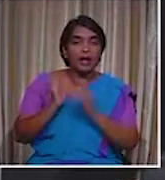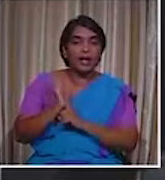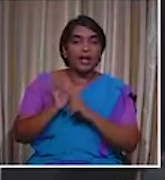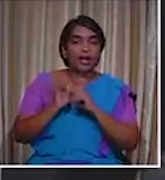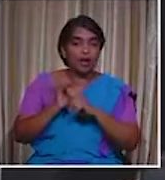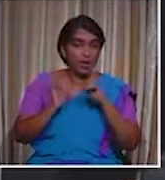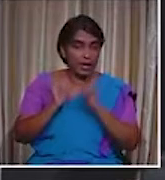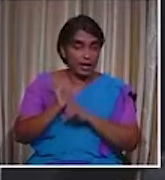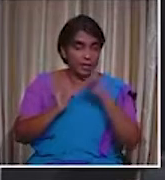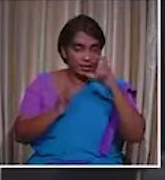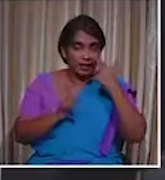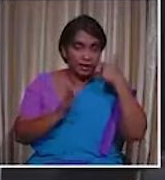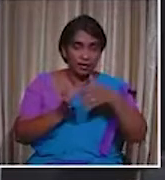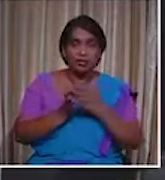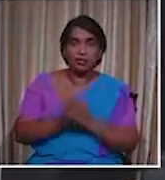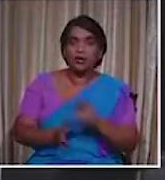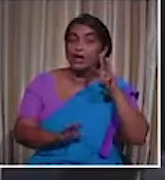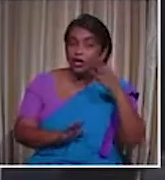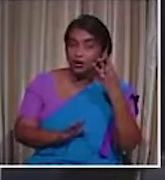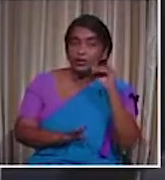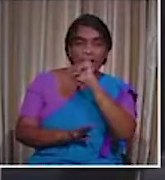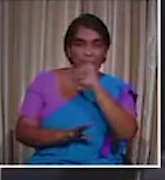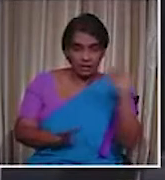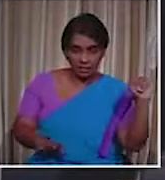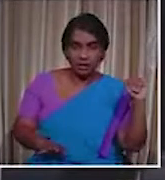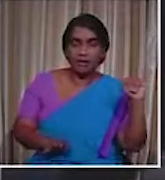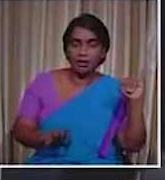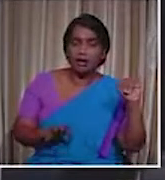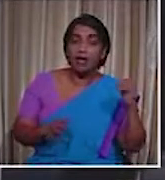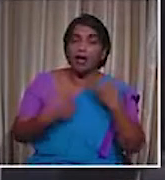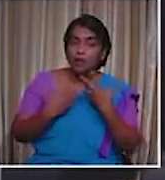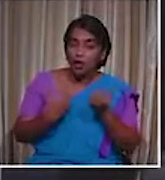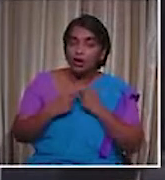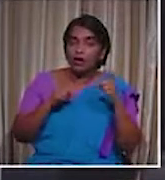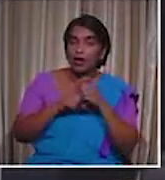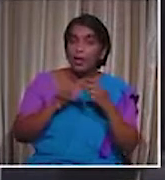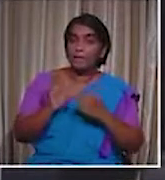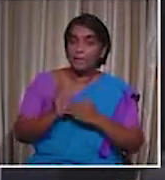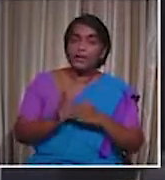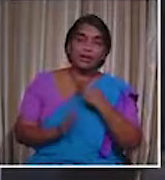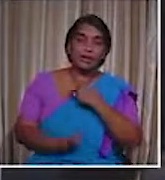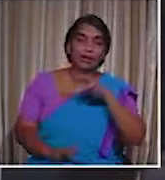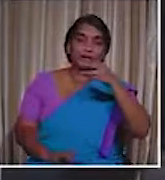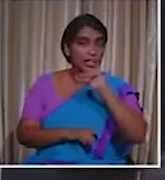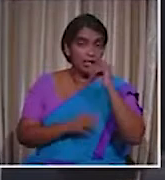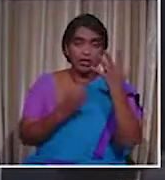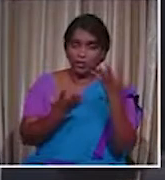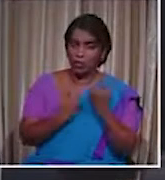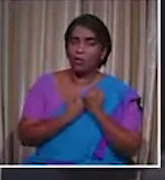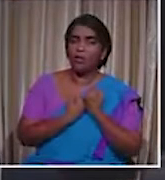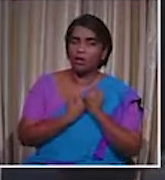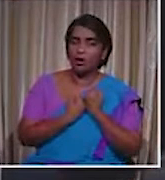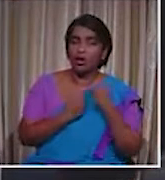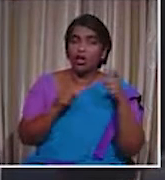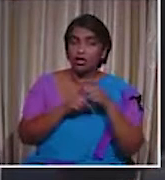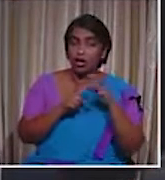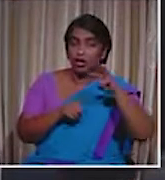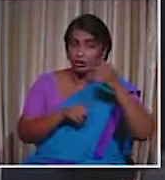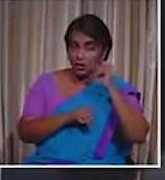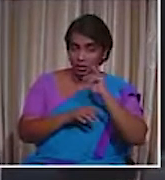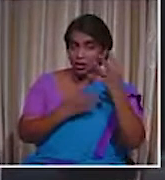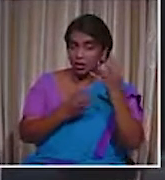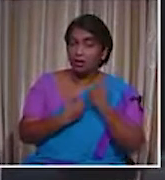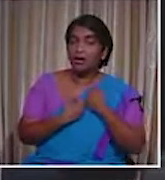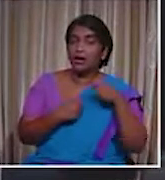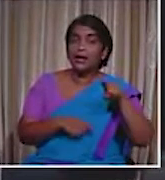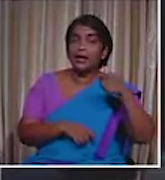ගේනවා 22 වෙනිදා 50ක් ගේනවා හරි අපිට ඕනේ ඩොලර් මිලියන 316ක් මේවා ගේන්න ඩොලර් 316ක් ඕනේ